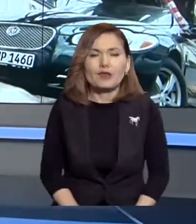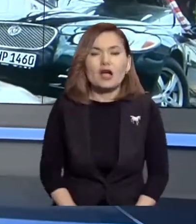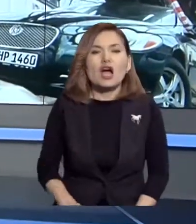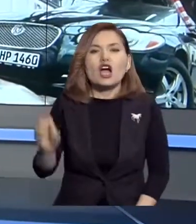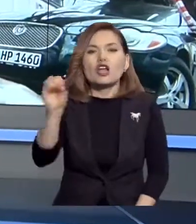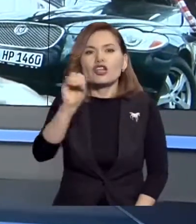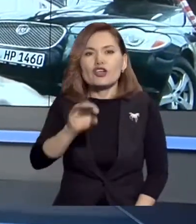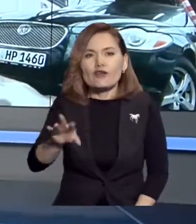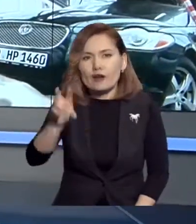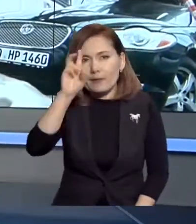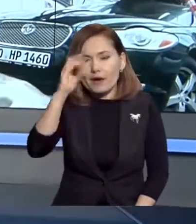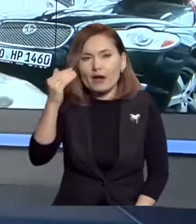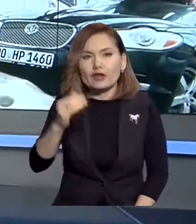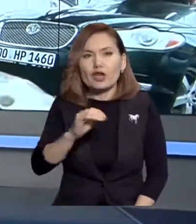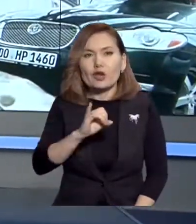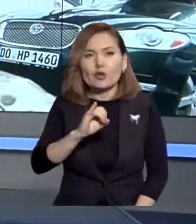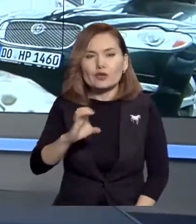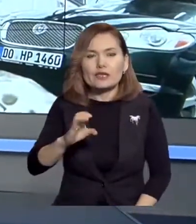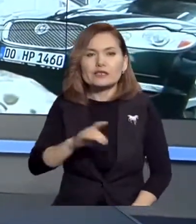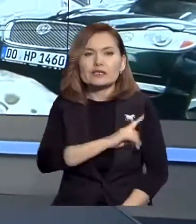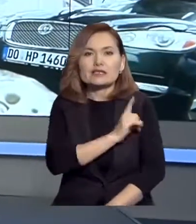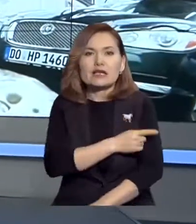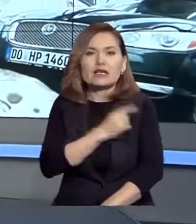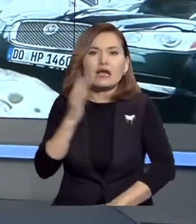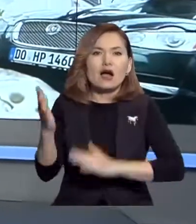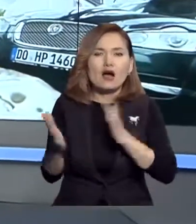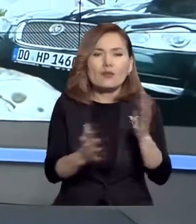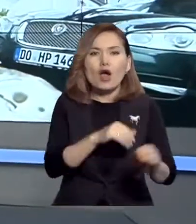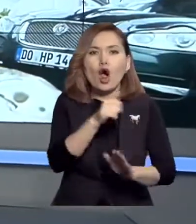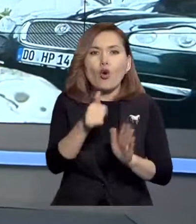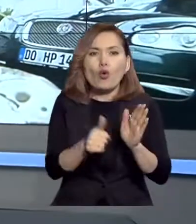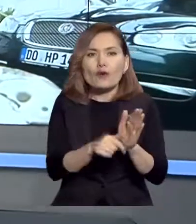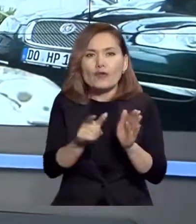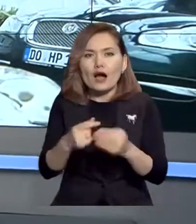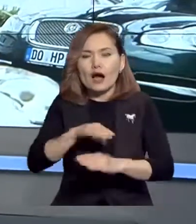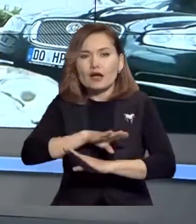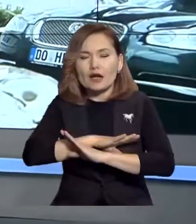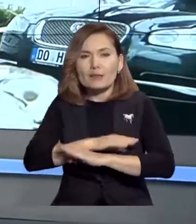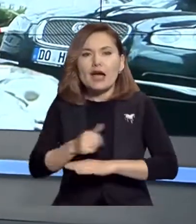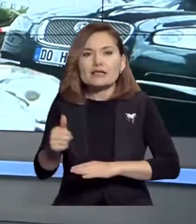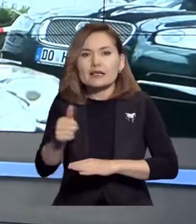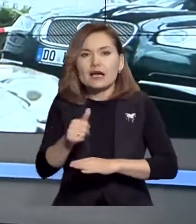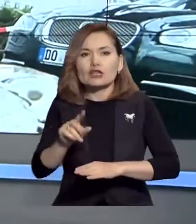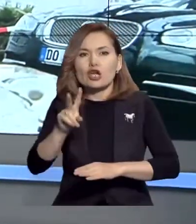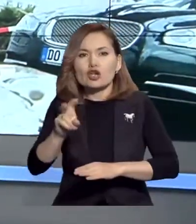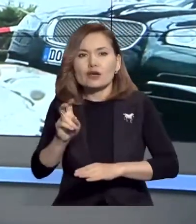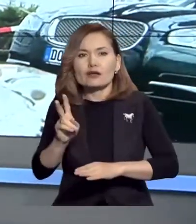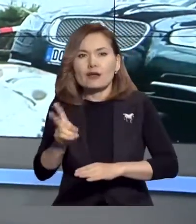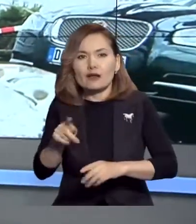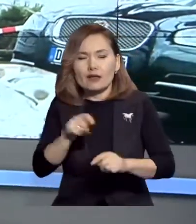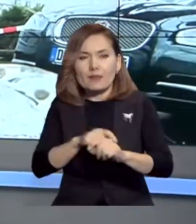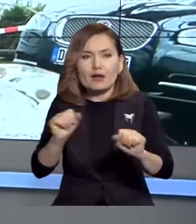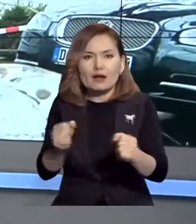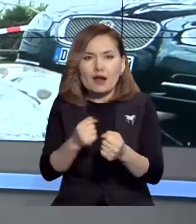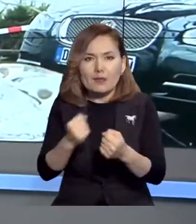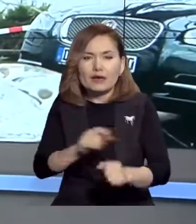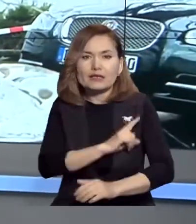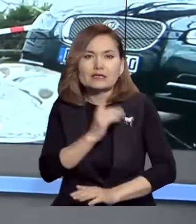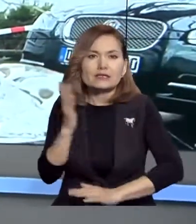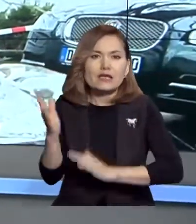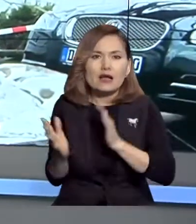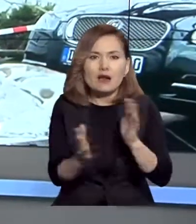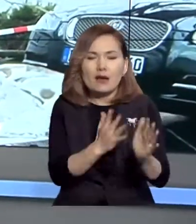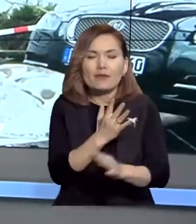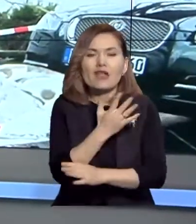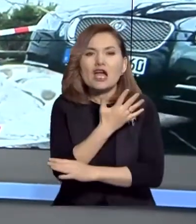Ал Еуропа елдерінде Юнис дауылынан 16 адам көз жұмды. Сағатына 200 шақырым жылдамдықпен соққан қатты желден